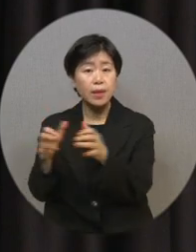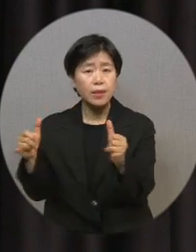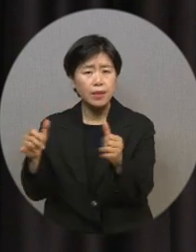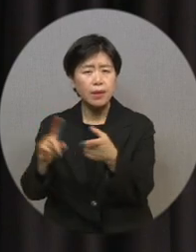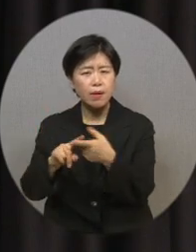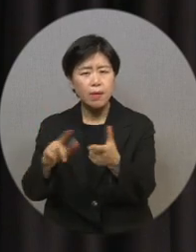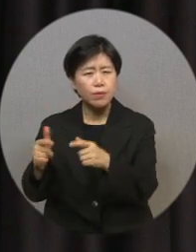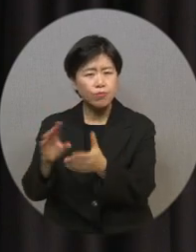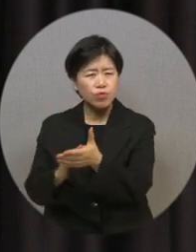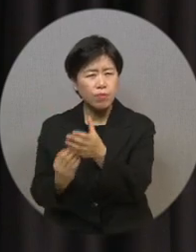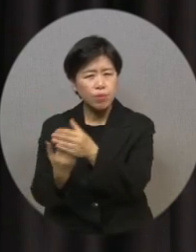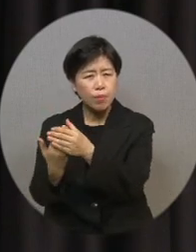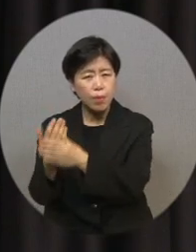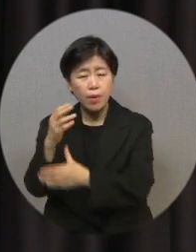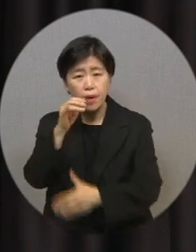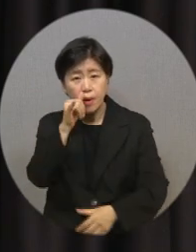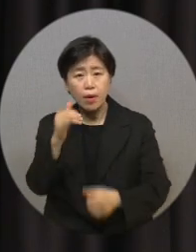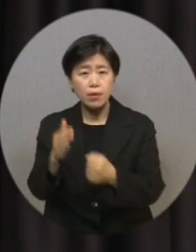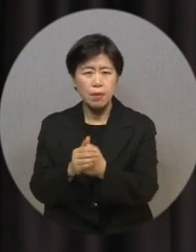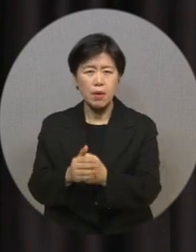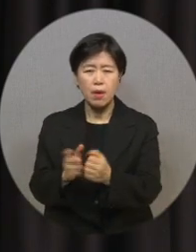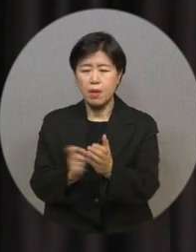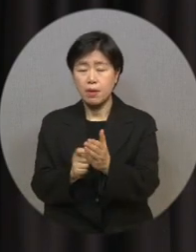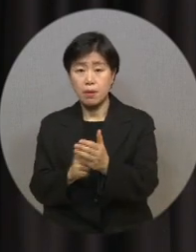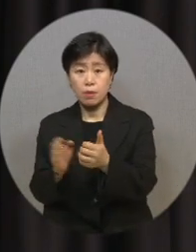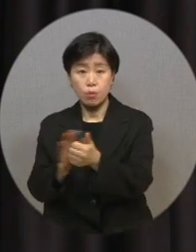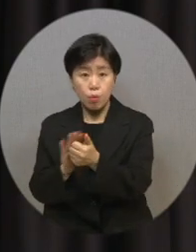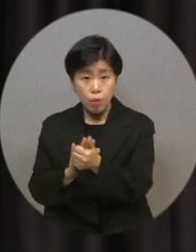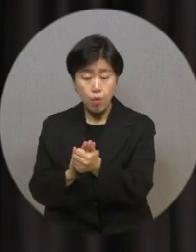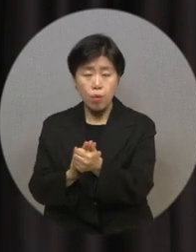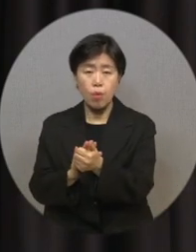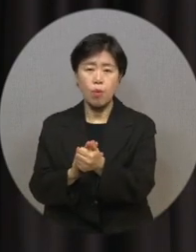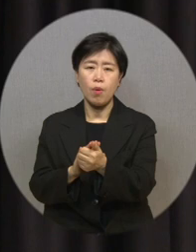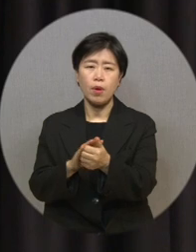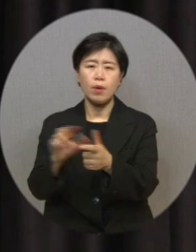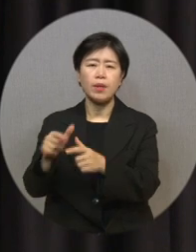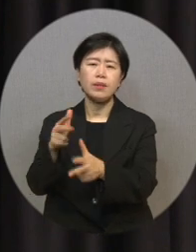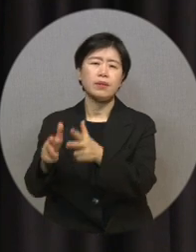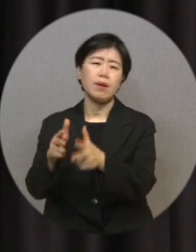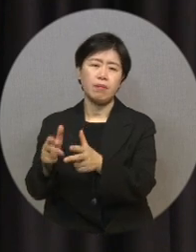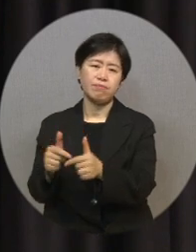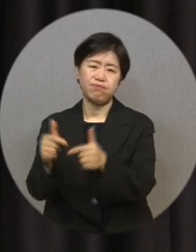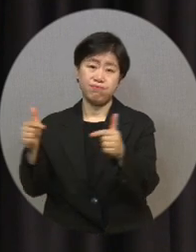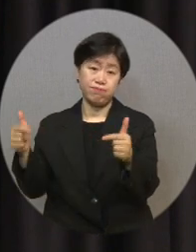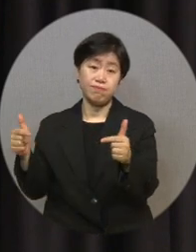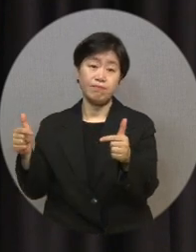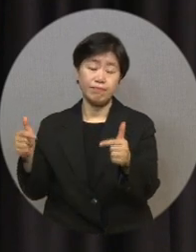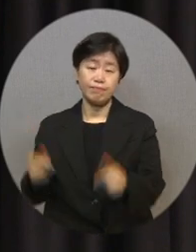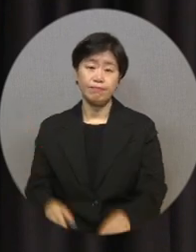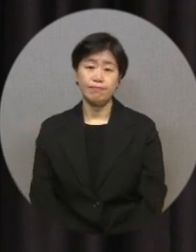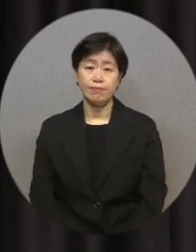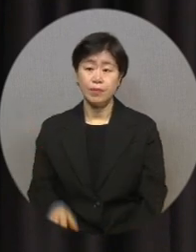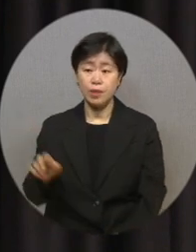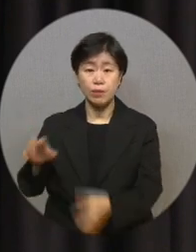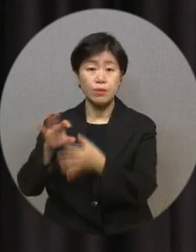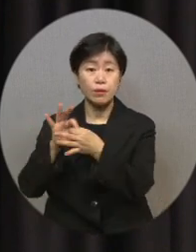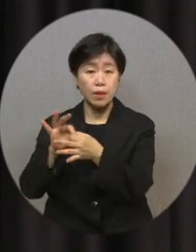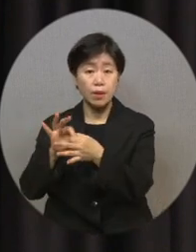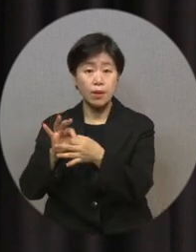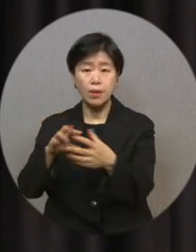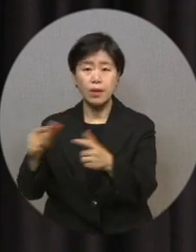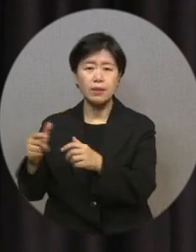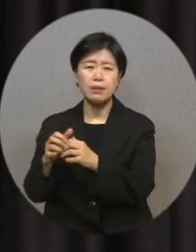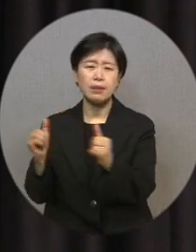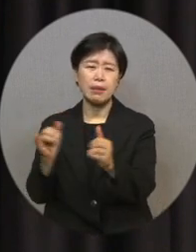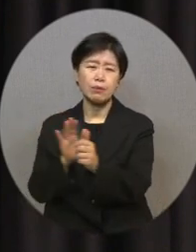생기면서 긴급돌봄 사업이라 체중 사업이라 이런 것들이 이제 확대가 되면서 저희가 이제 그쪽에 인력들이